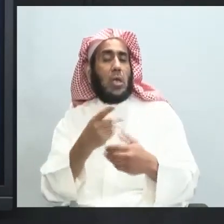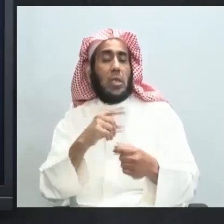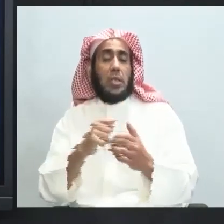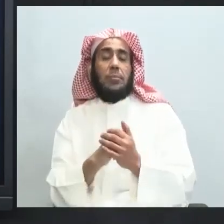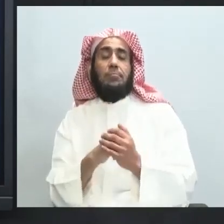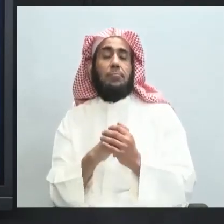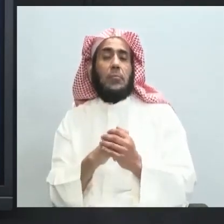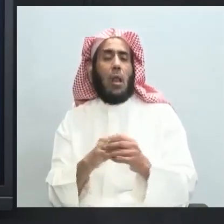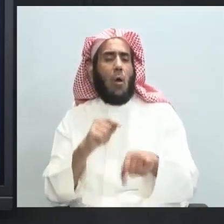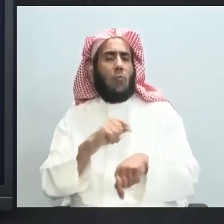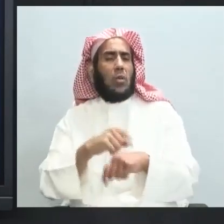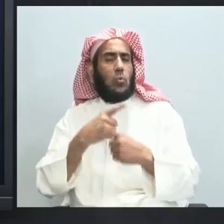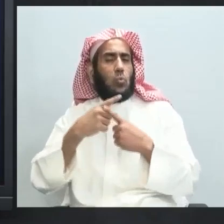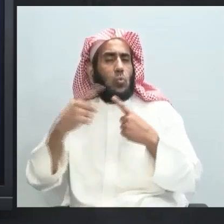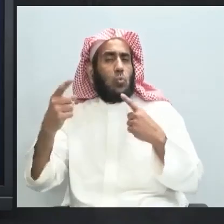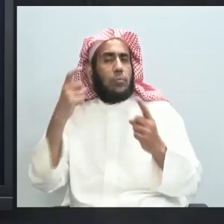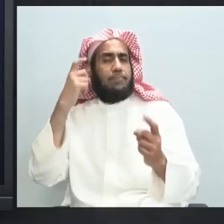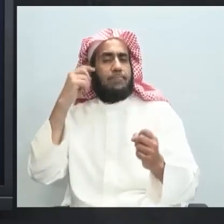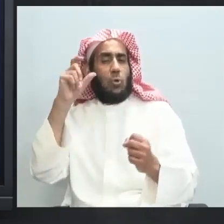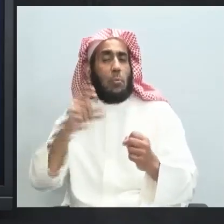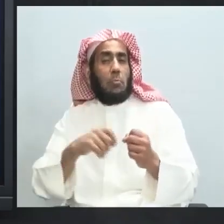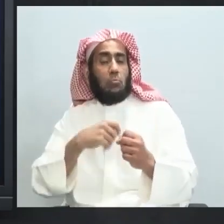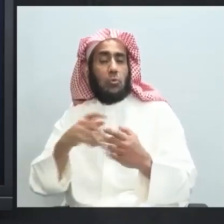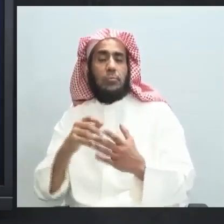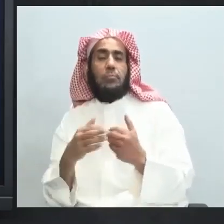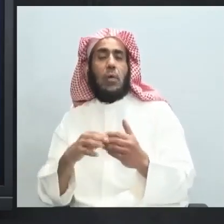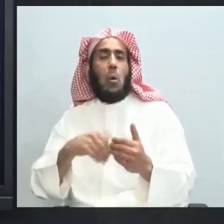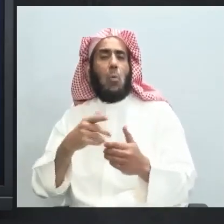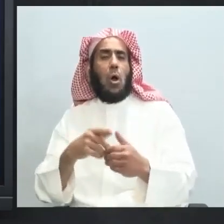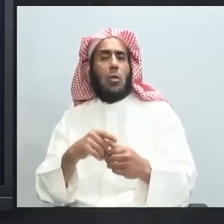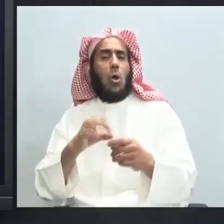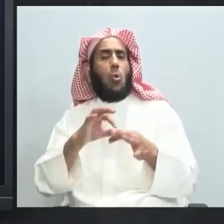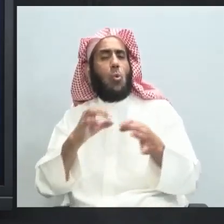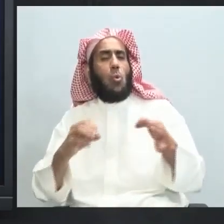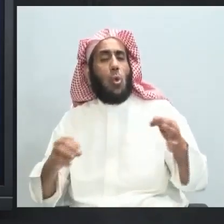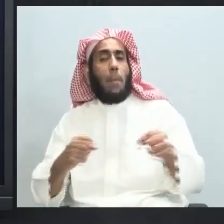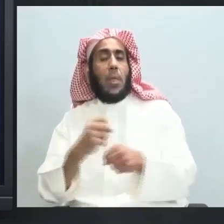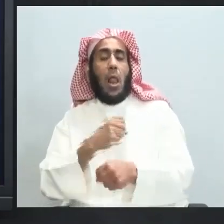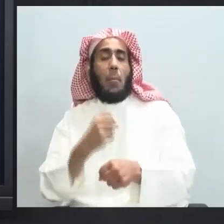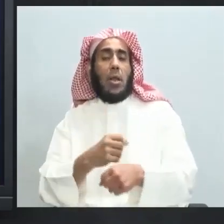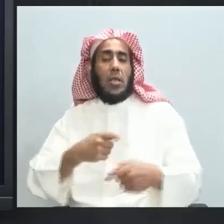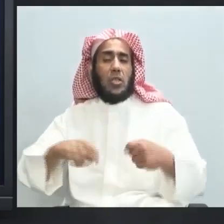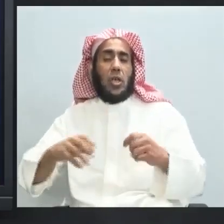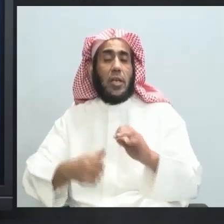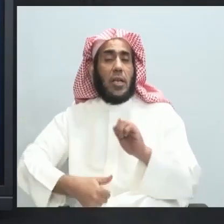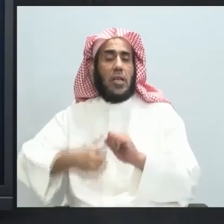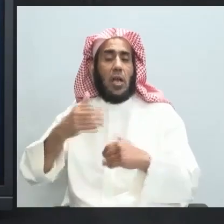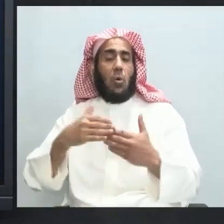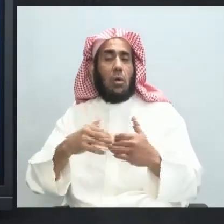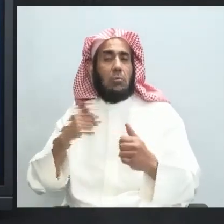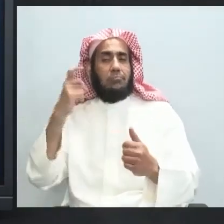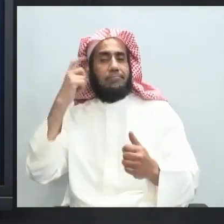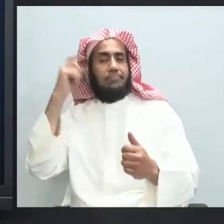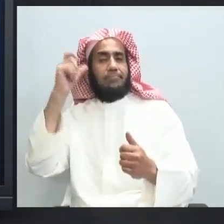الى فتره طويله لكي تقنع العميل في منتجك وخدمتك بعد سلسله من العمليات التجاريه الناجح والخدمات سيقتنع